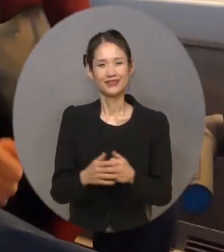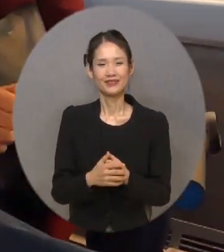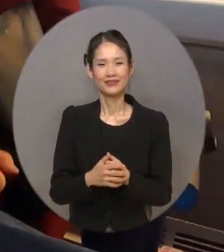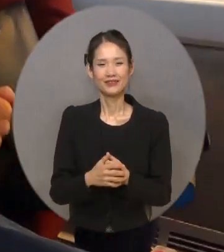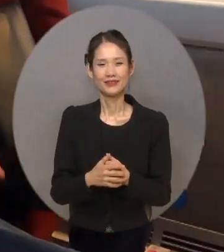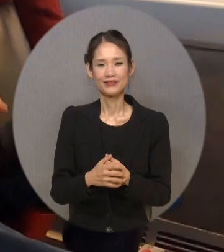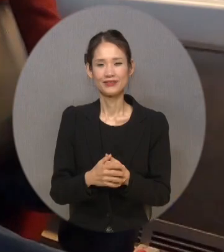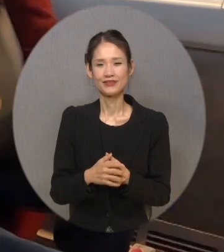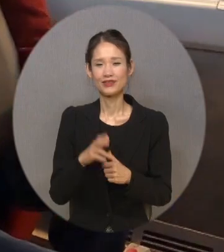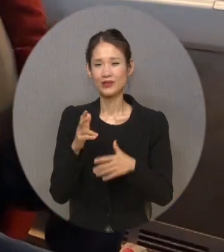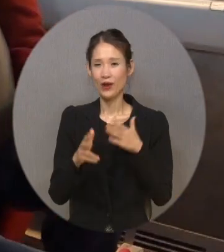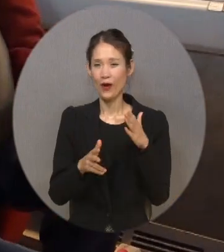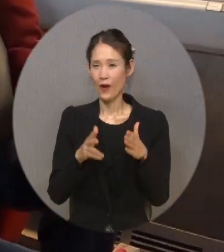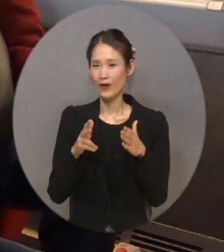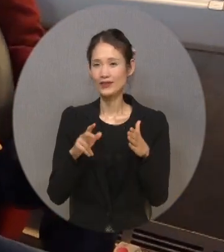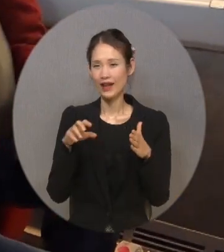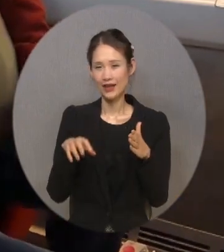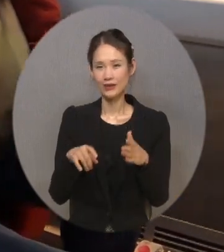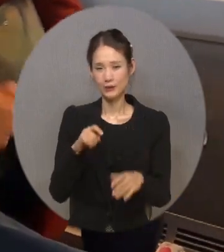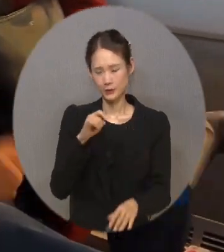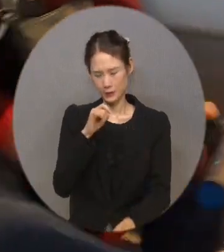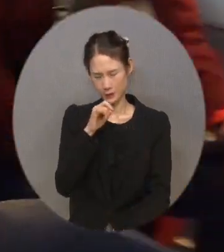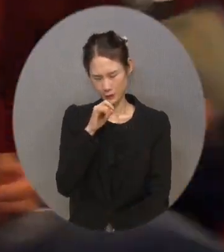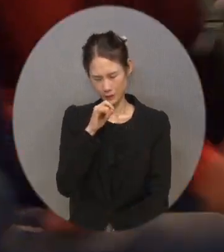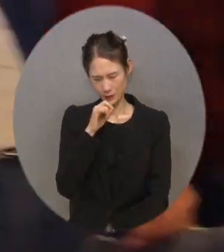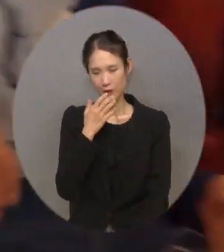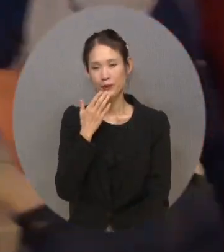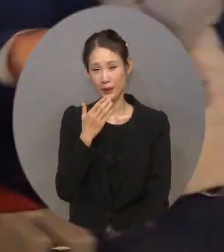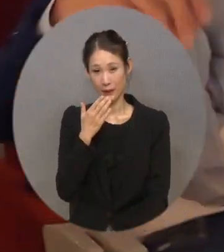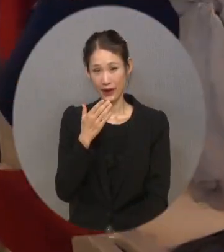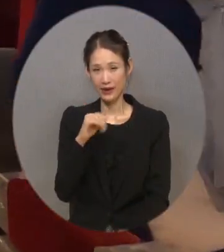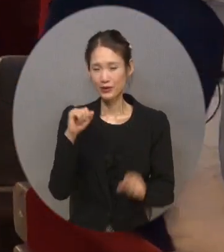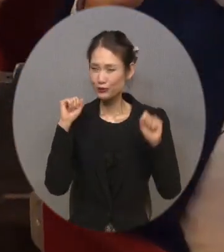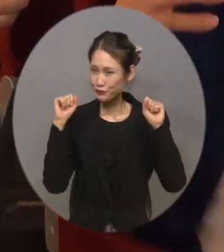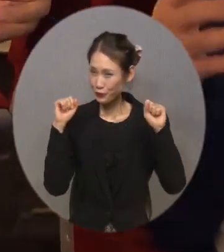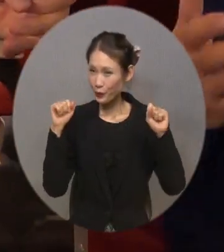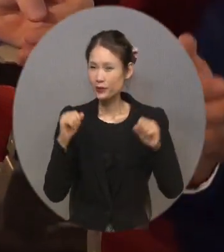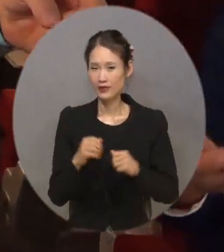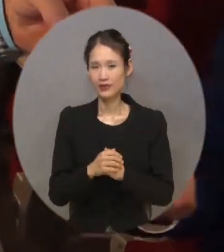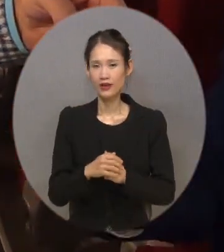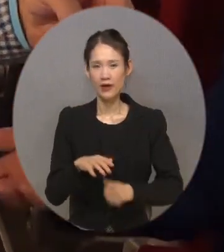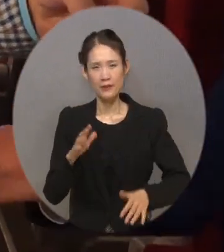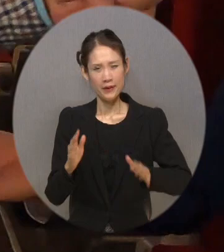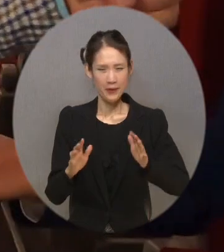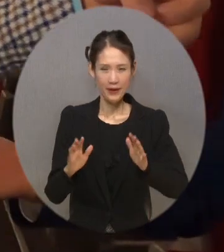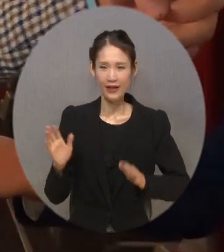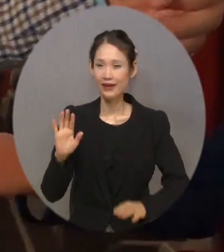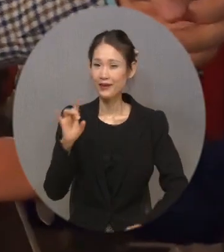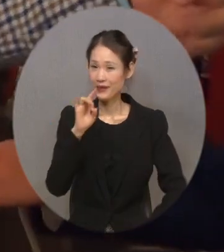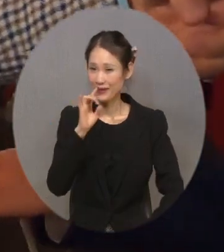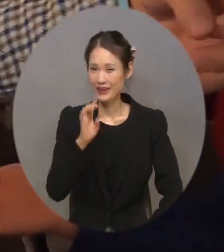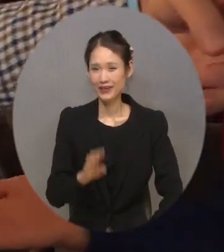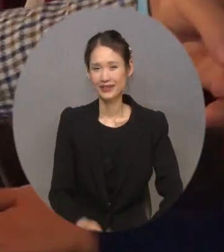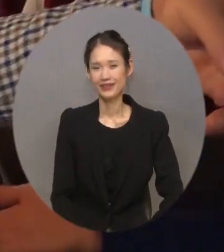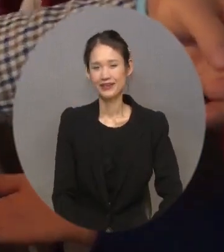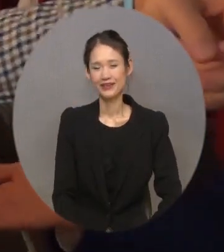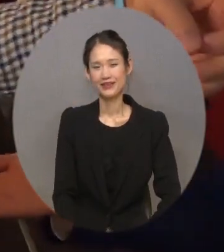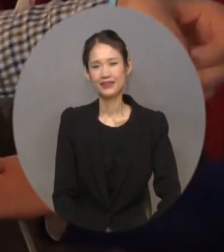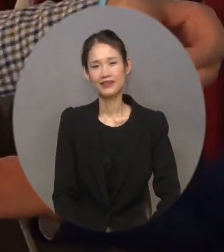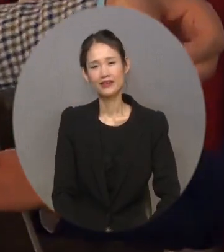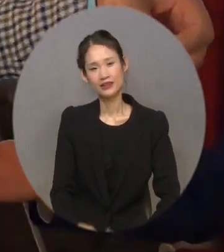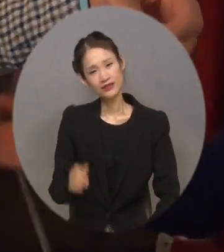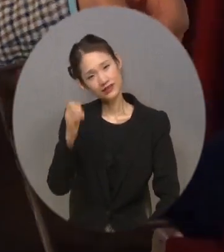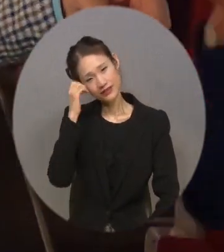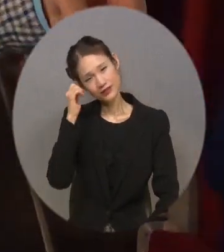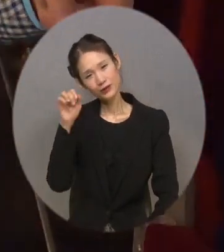건강교신 그러니까 열차에서 제형이 할 수 있는 스트레치 어, 우리가 막 뛰어다닐 수는 없잖아 일단 우리 숙소에서 내가